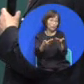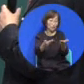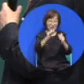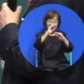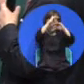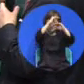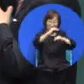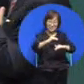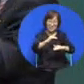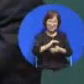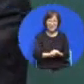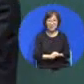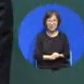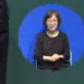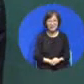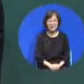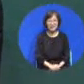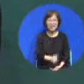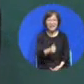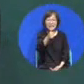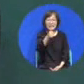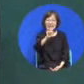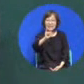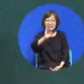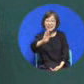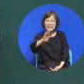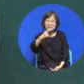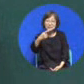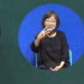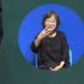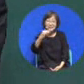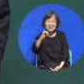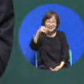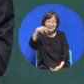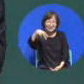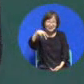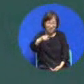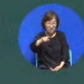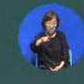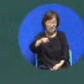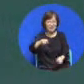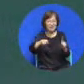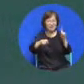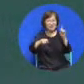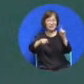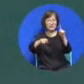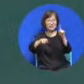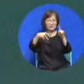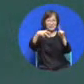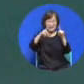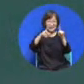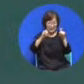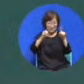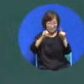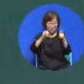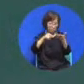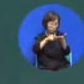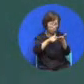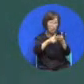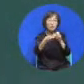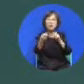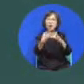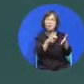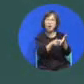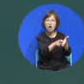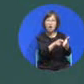God provides him a ram instead. 히브리서 11장에 이미 답을 설명하고 있어요. But when you look Hebrews chapter 11, already the answer is given. 히브리서 11장에 뭐라고 설명되어 있는